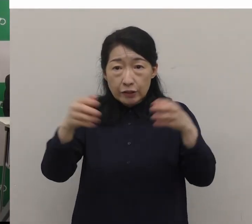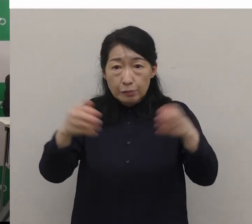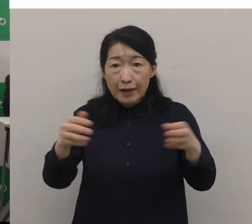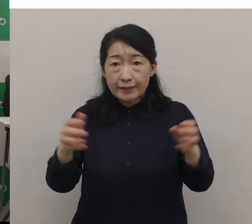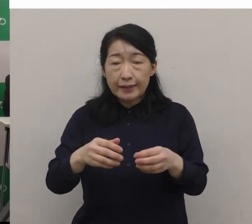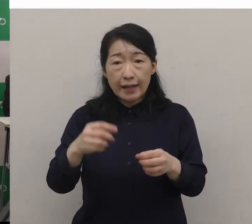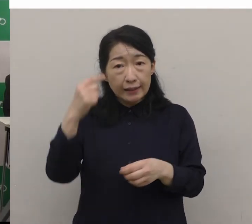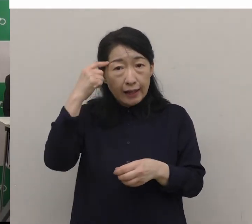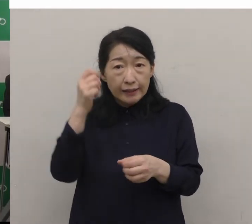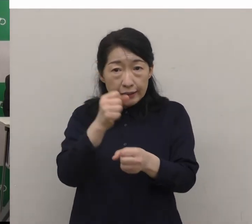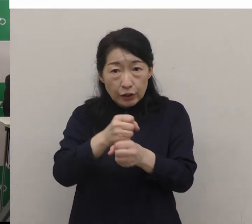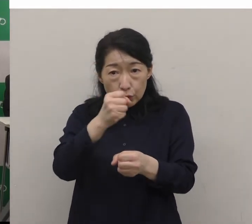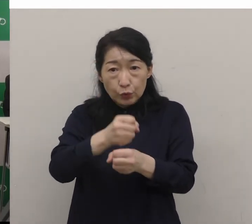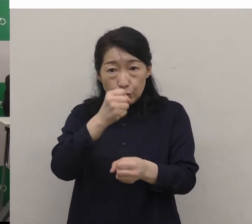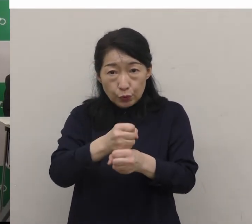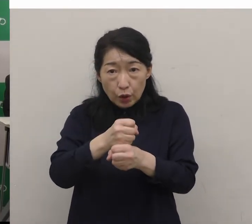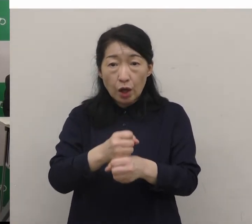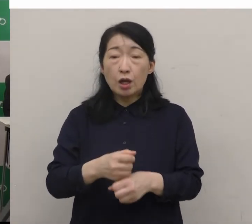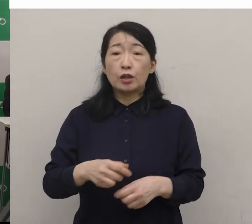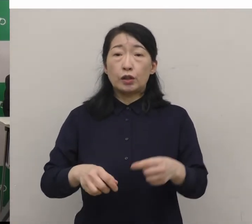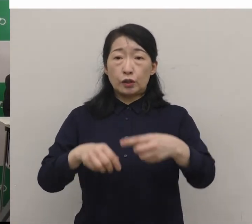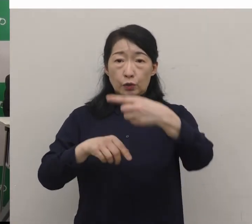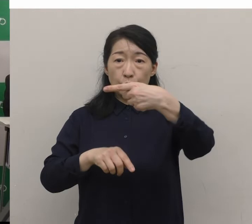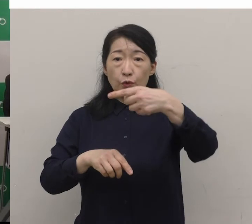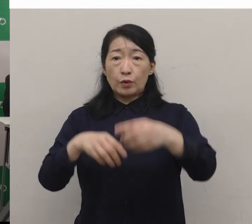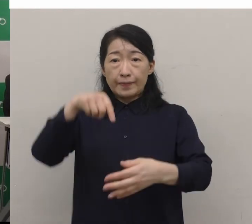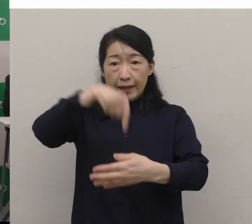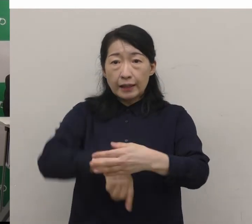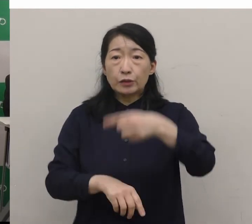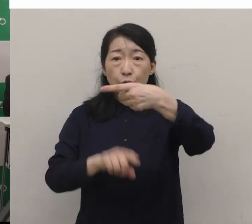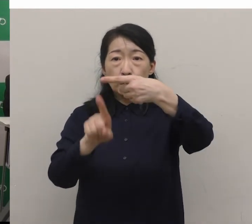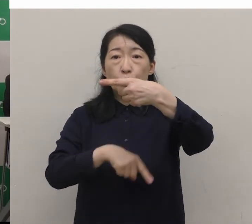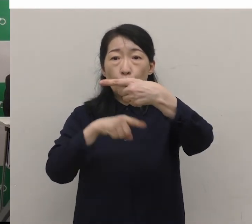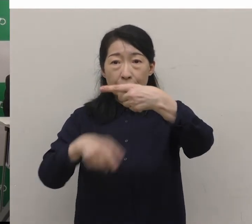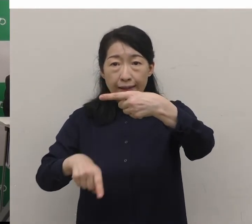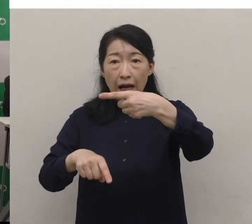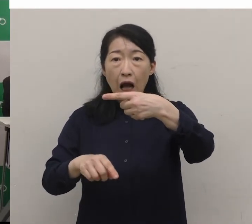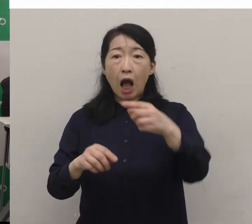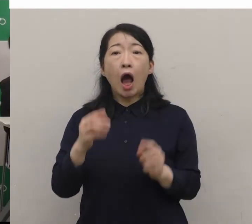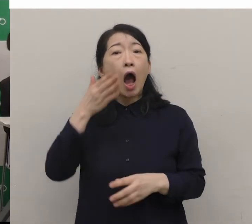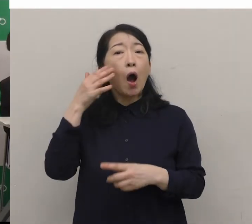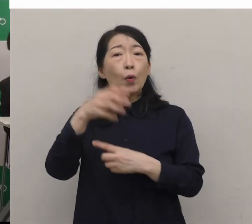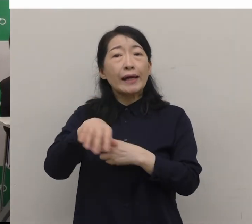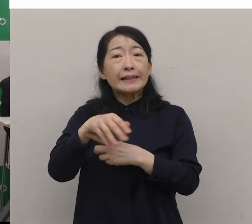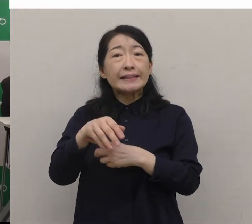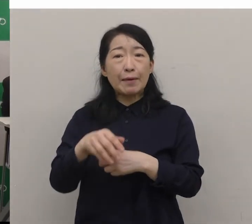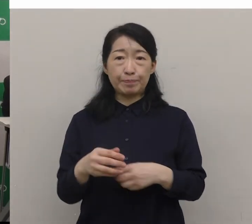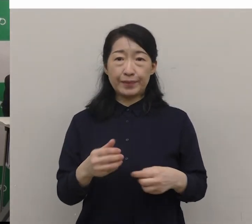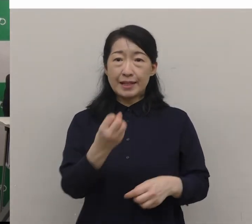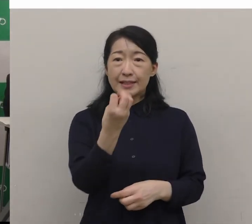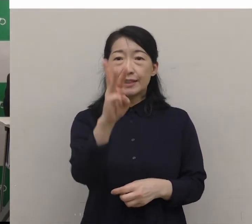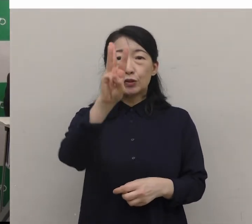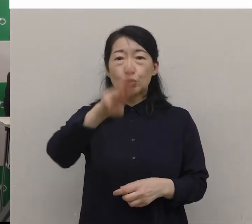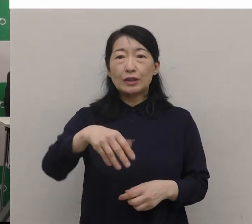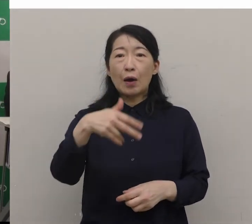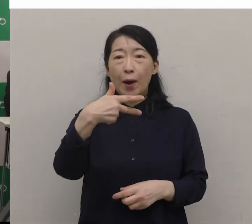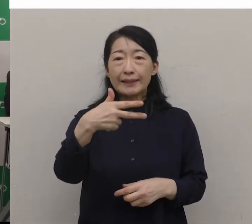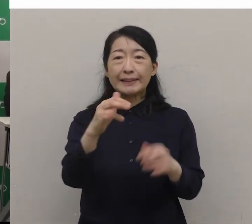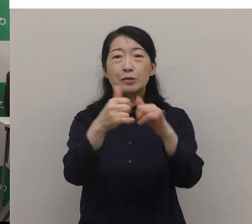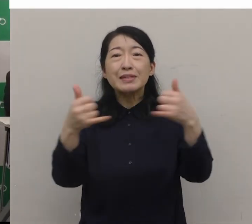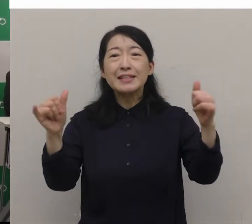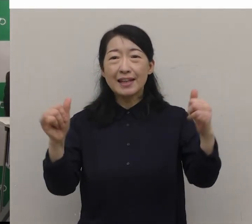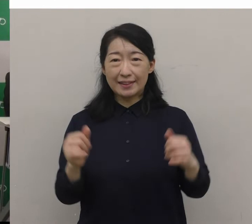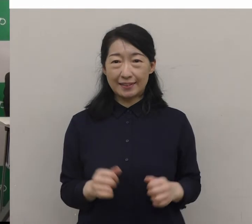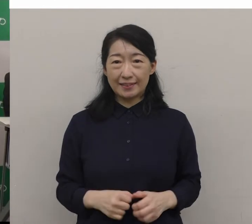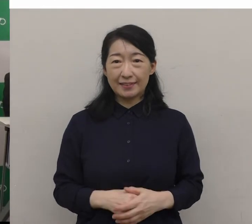一人がこの菊川に住まわれているというようなふうに、間違ってますか？あれですか？はい。というふうに、あ